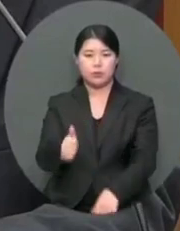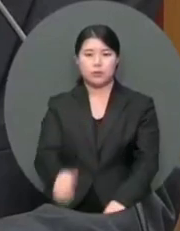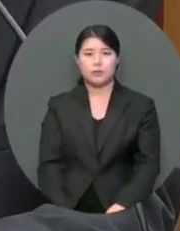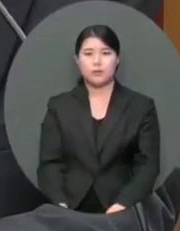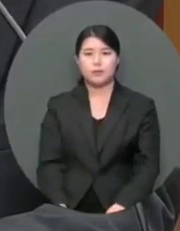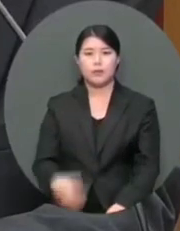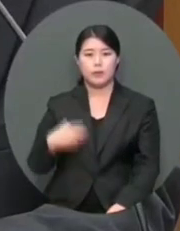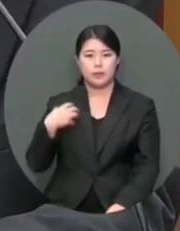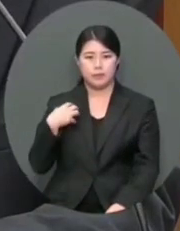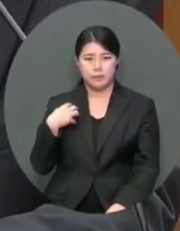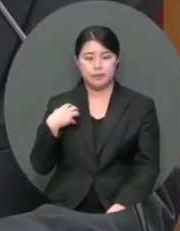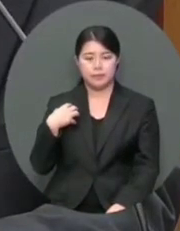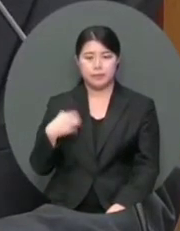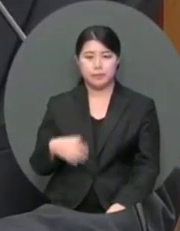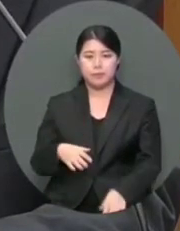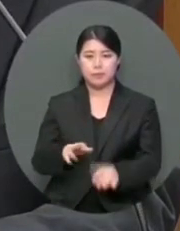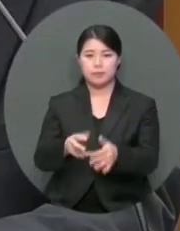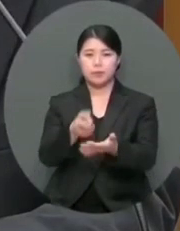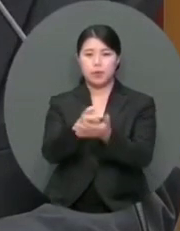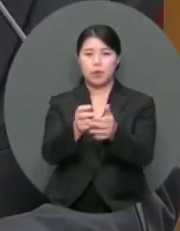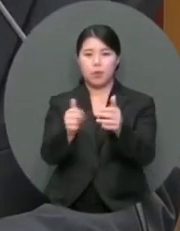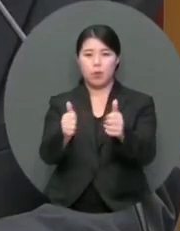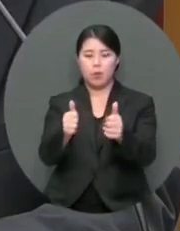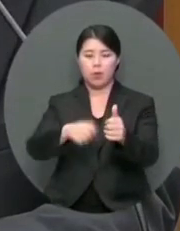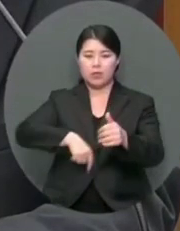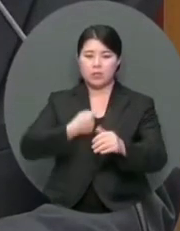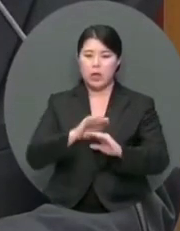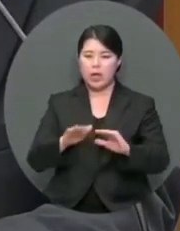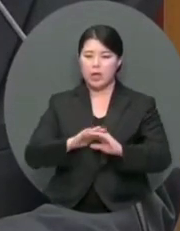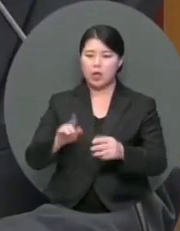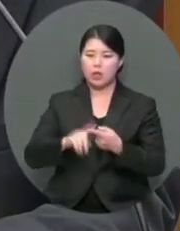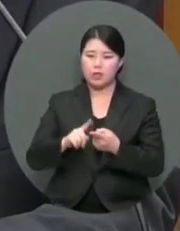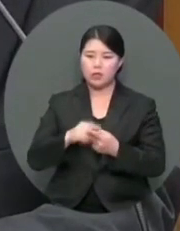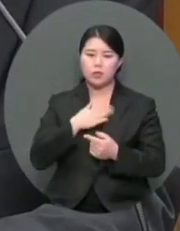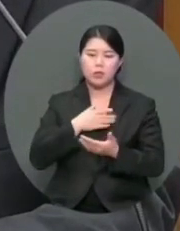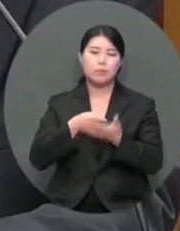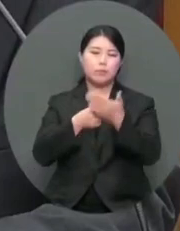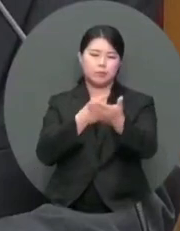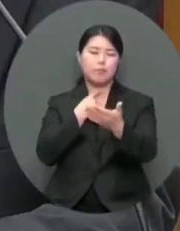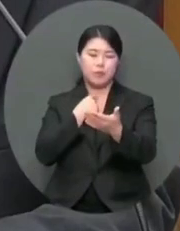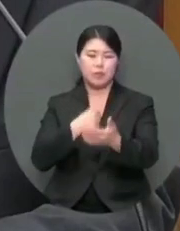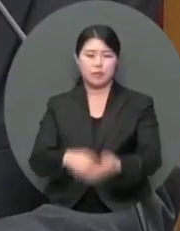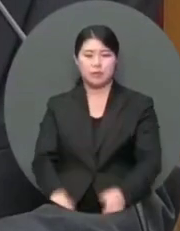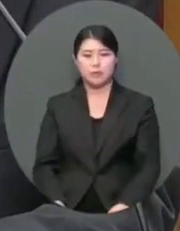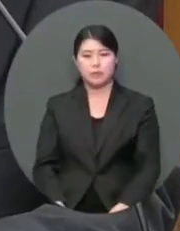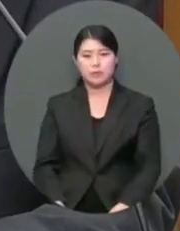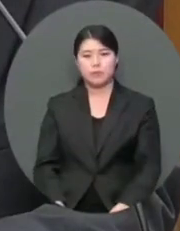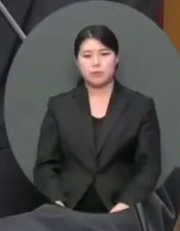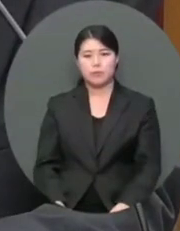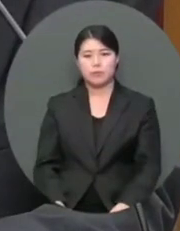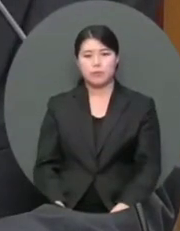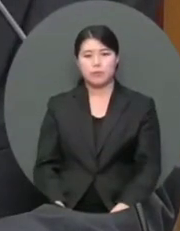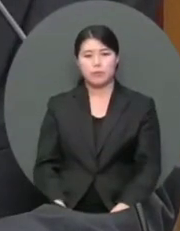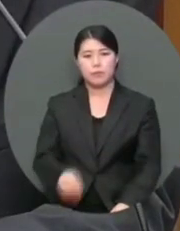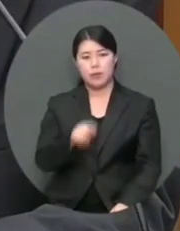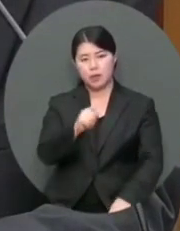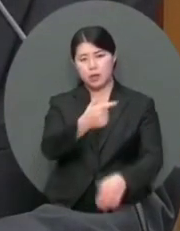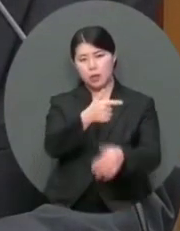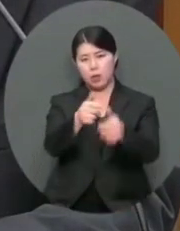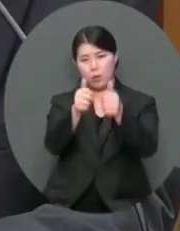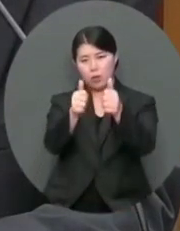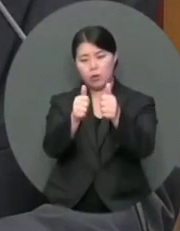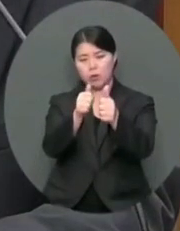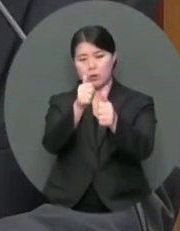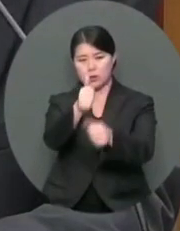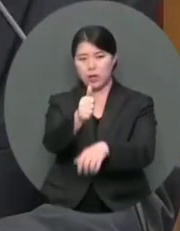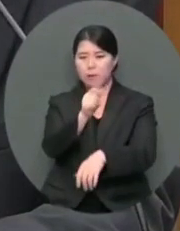법원 자체 해결을 강력하게 주장했던 사람입니다. 저는 그래서 이 발언이 사법부의